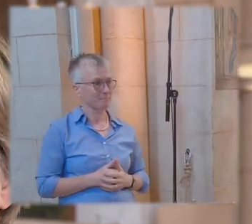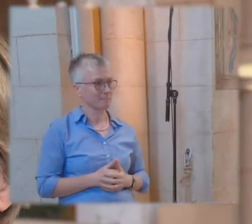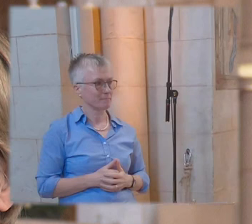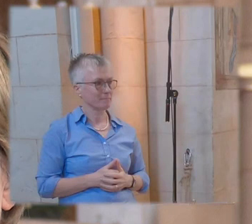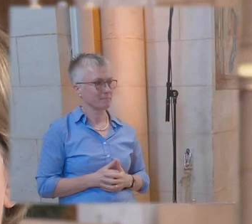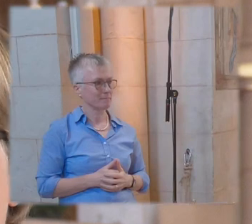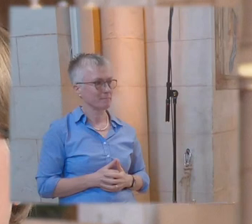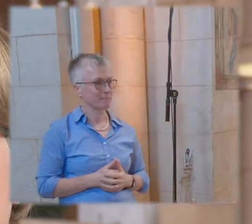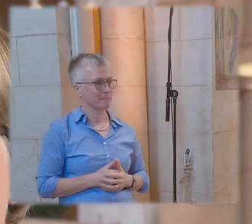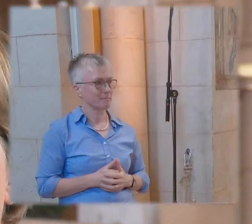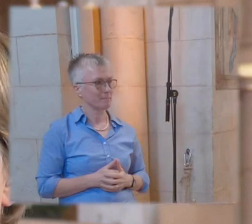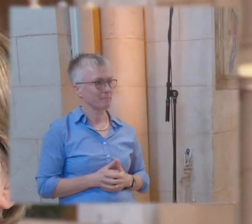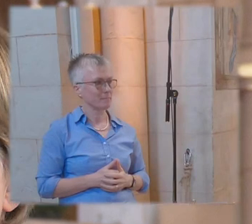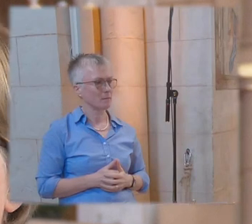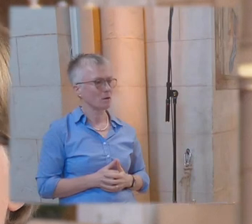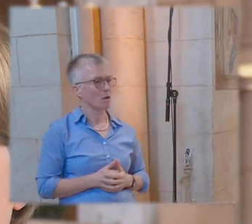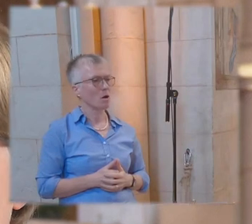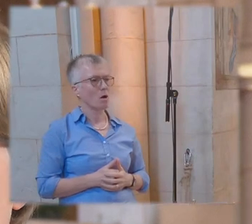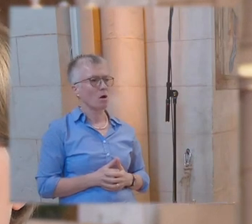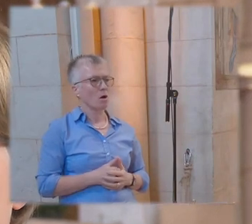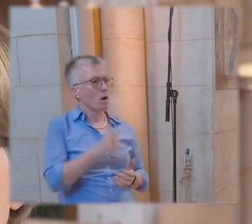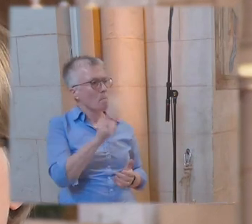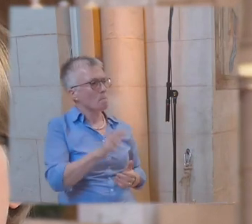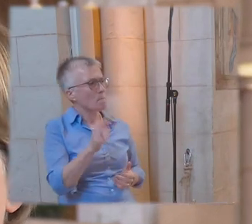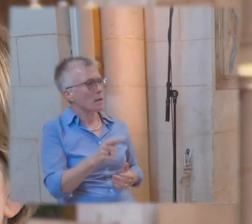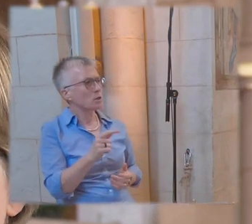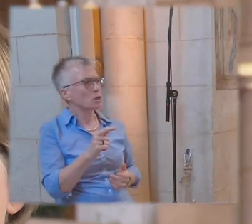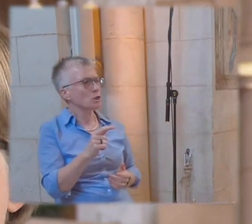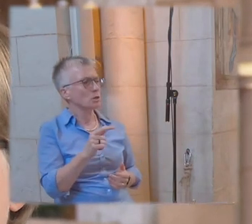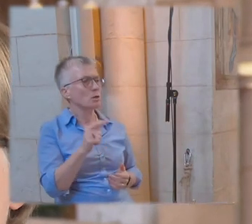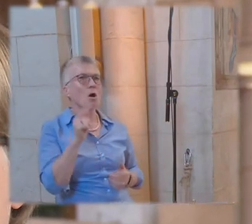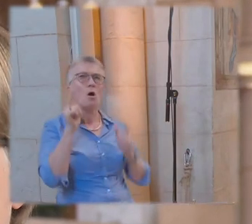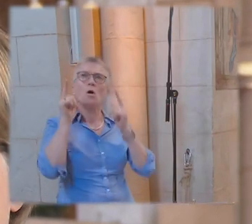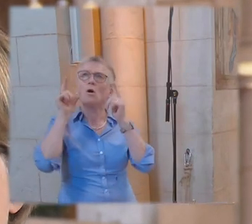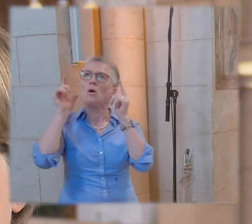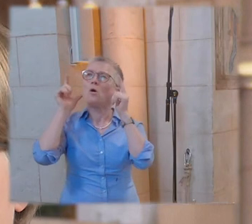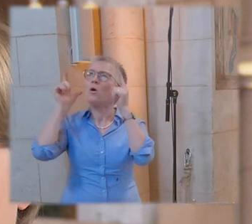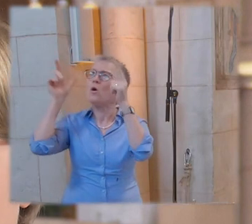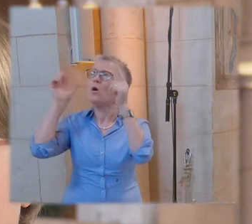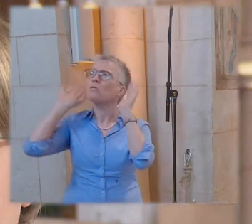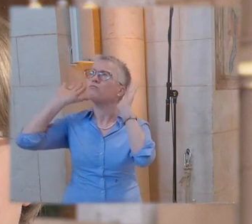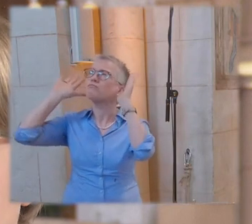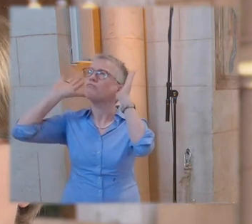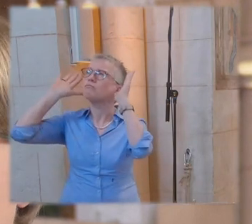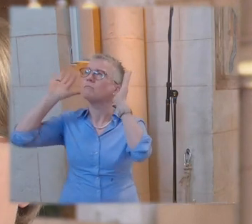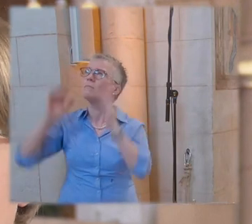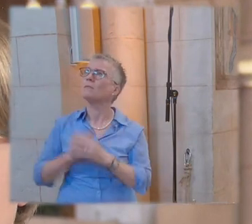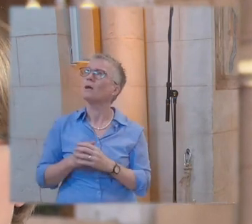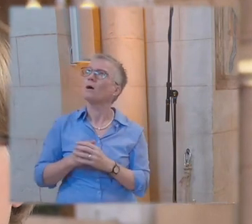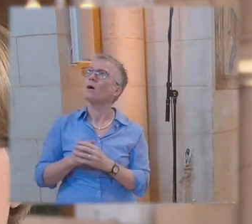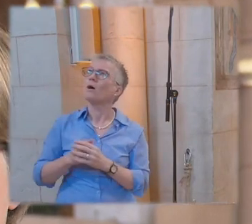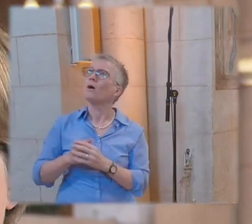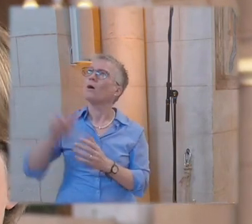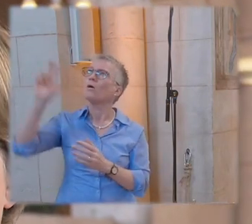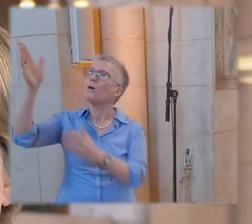Lausche mein Volk meiner Weisung, neigt euer Ohr den